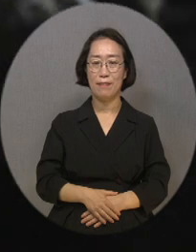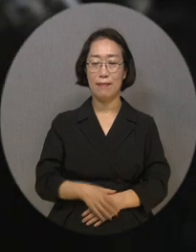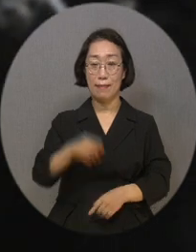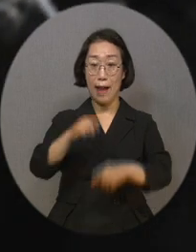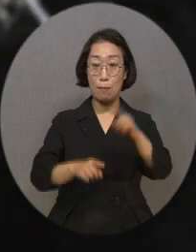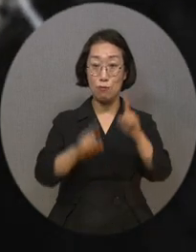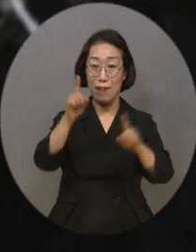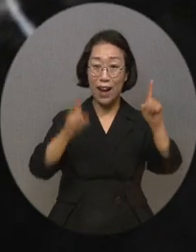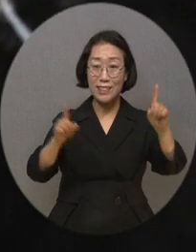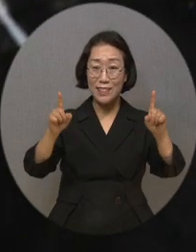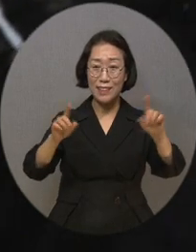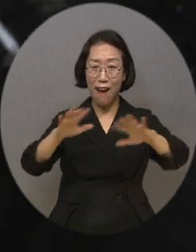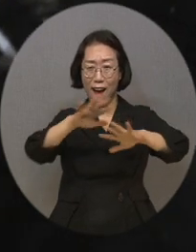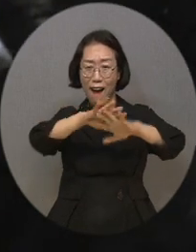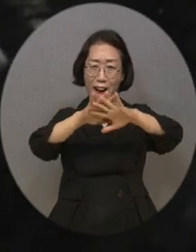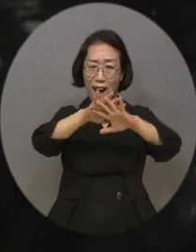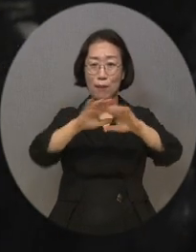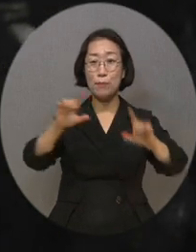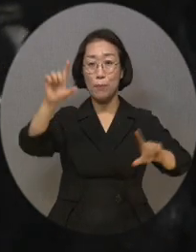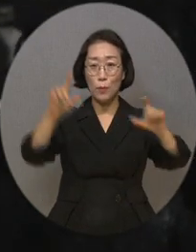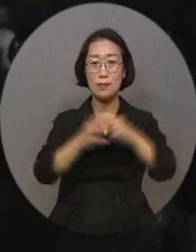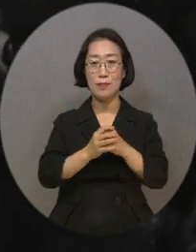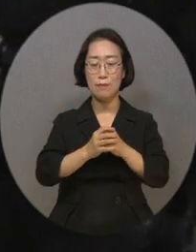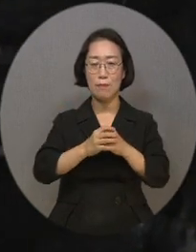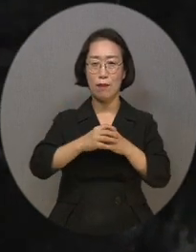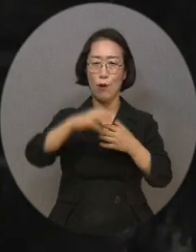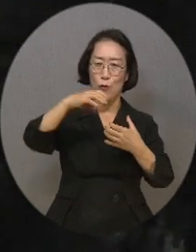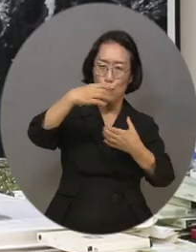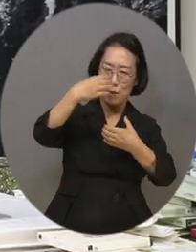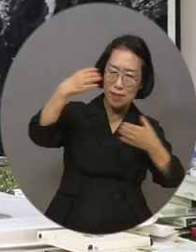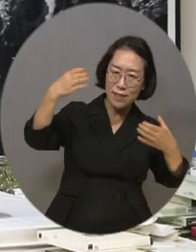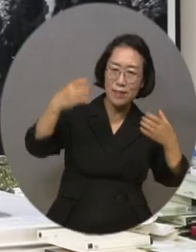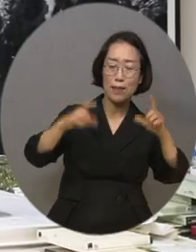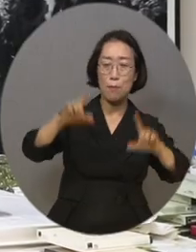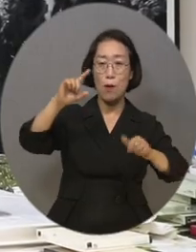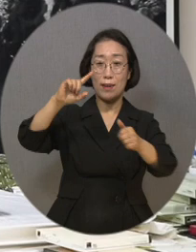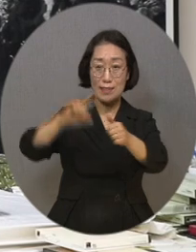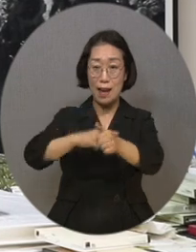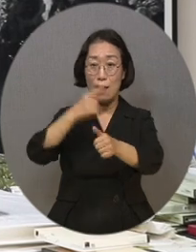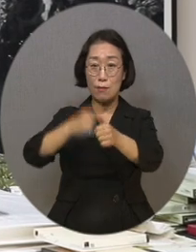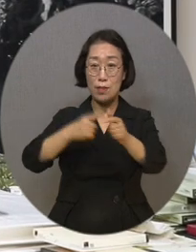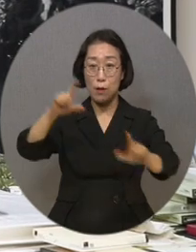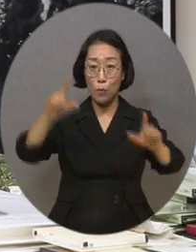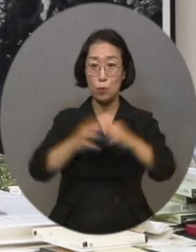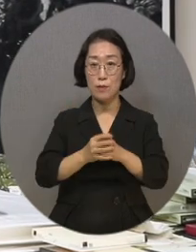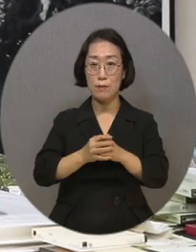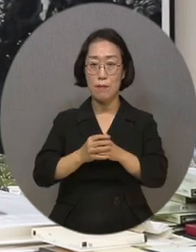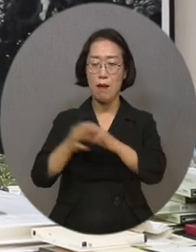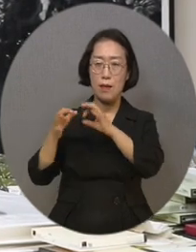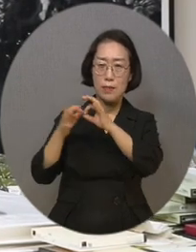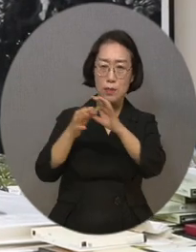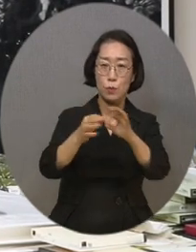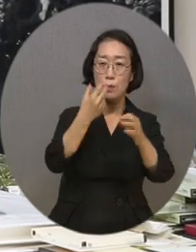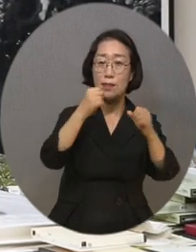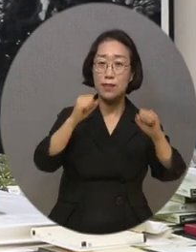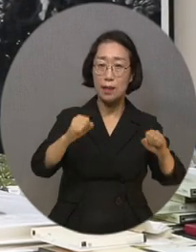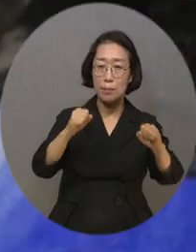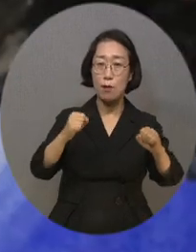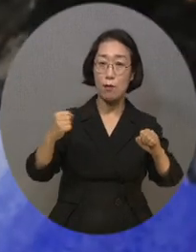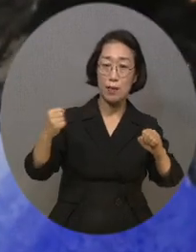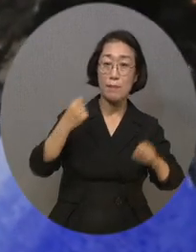가지들이 서로 얽히고 뒤틀림과 엮임으로 인해 자연 속에서 지속적인 생명력을